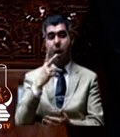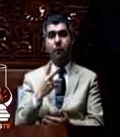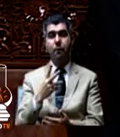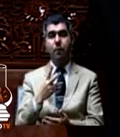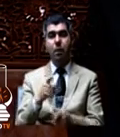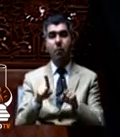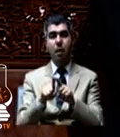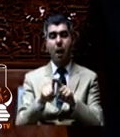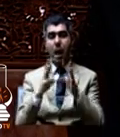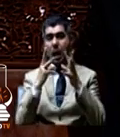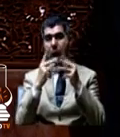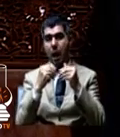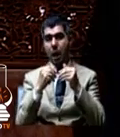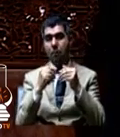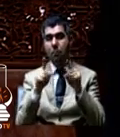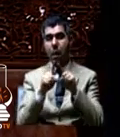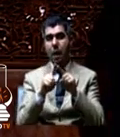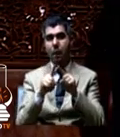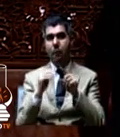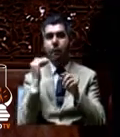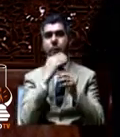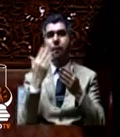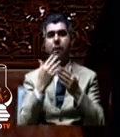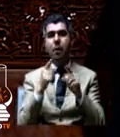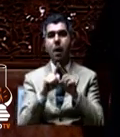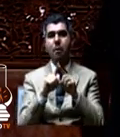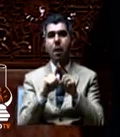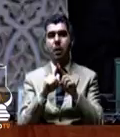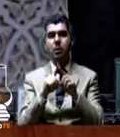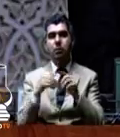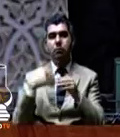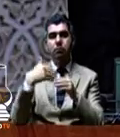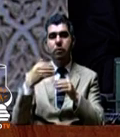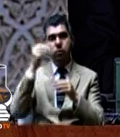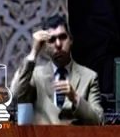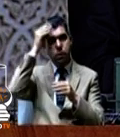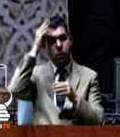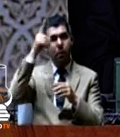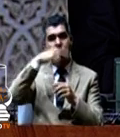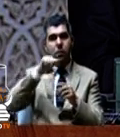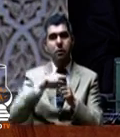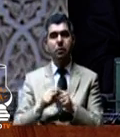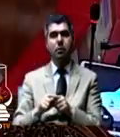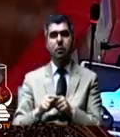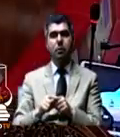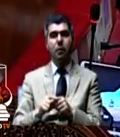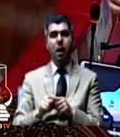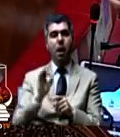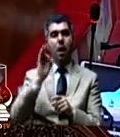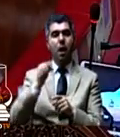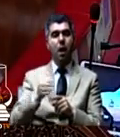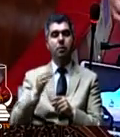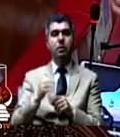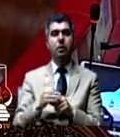رقمنا سريعة وإما أن تتأخر عن الركب. لا خيار لنا، ما